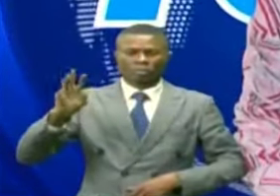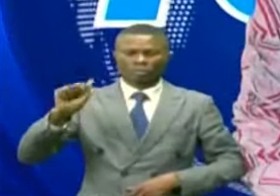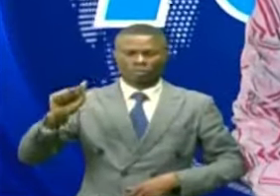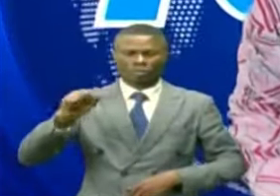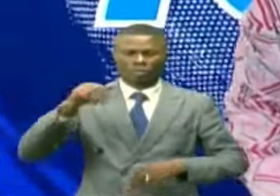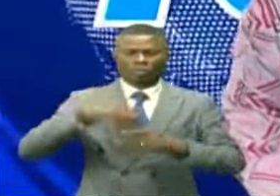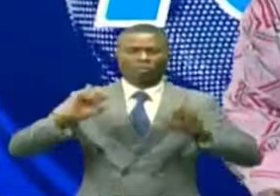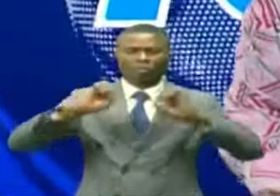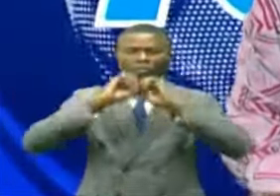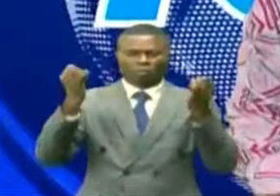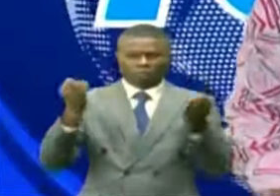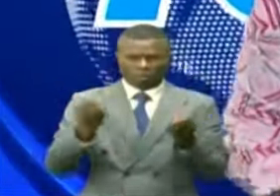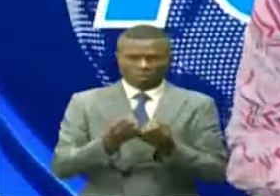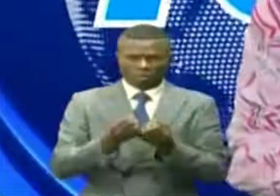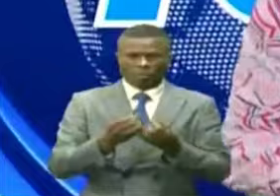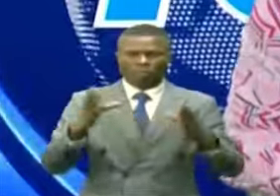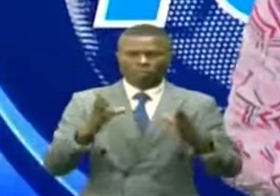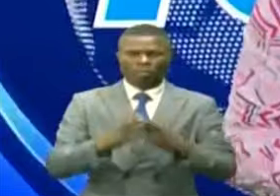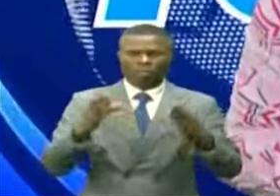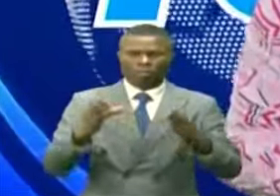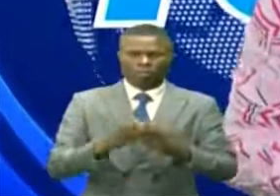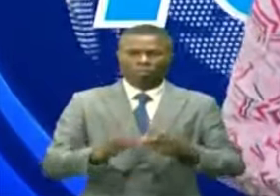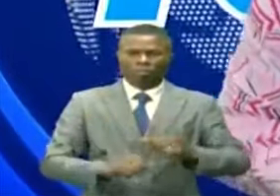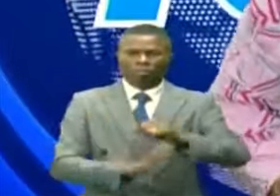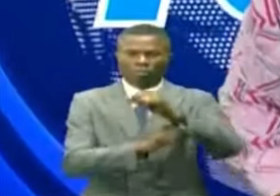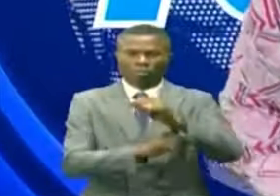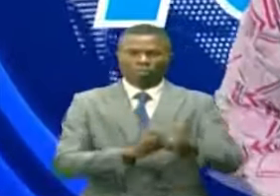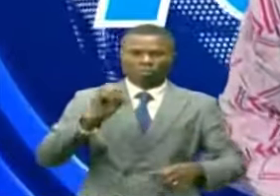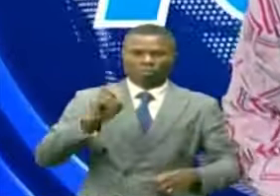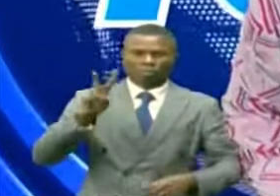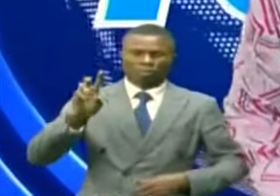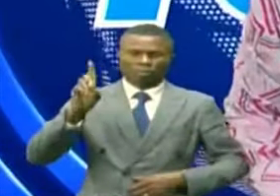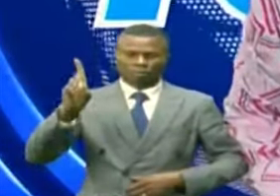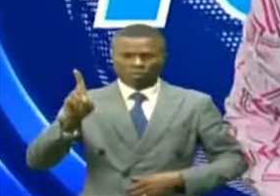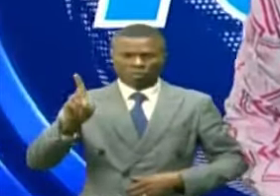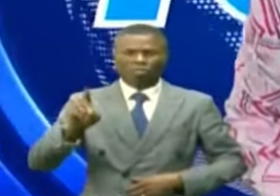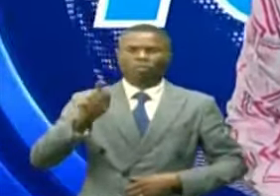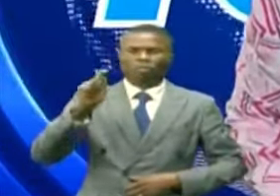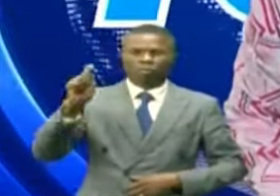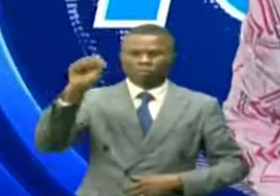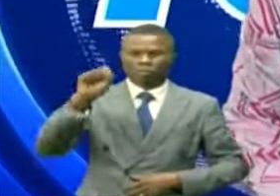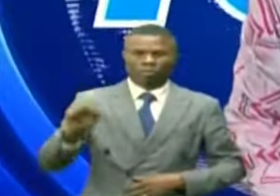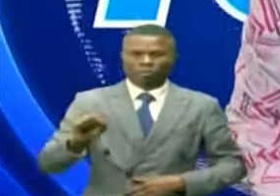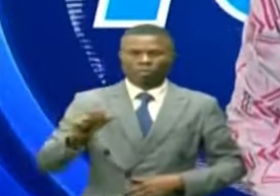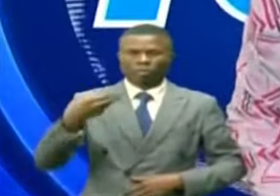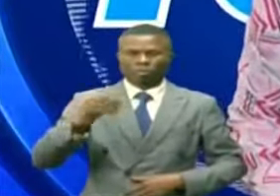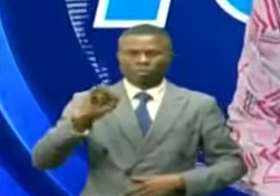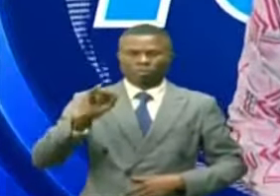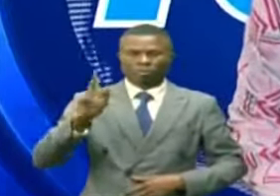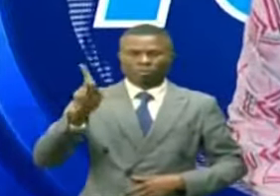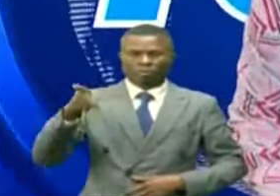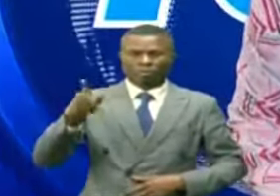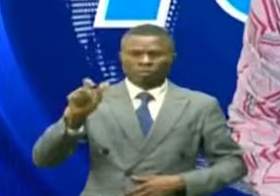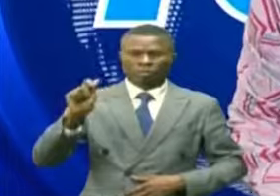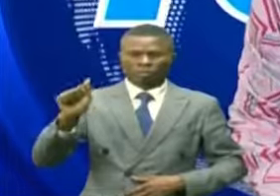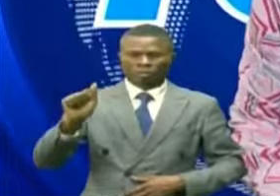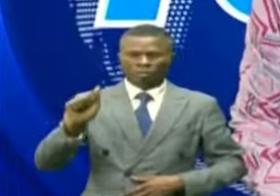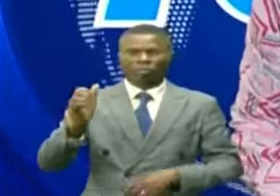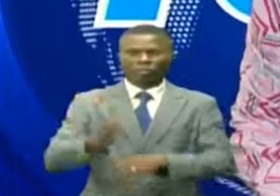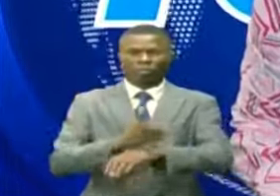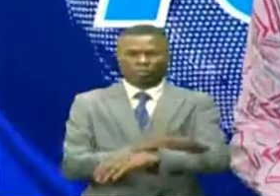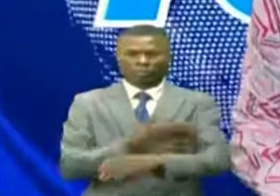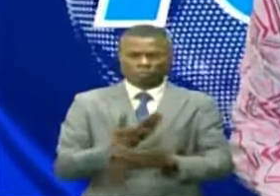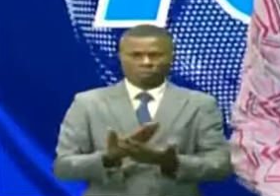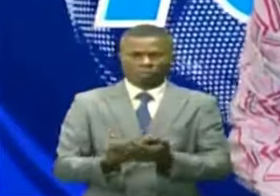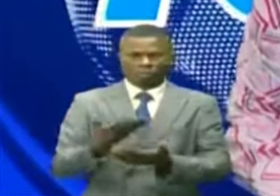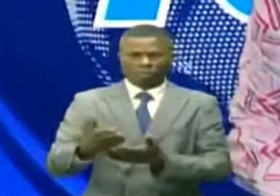constructed en compagnie de loveda à chikapa dans le Kail évolu à pas de cheval le directeur